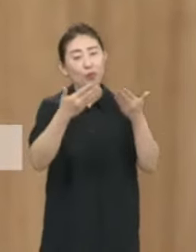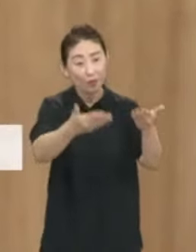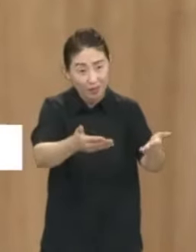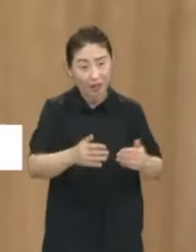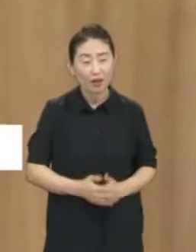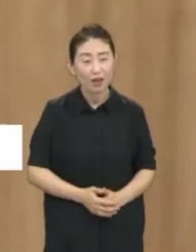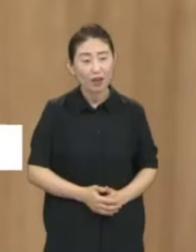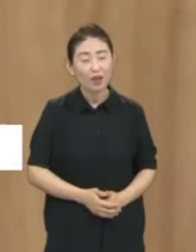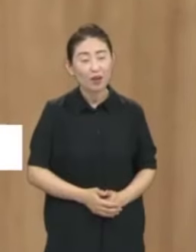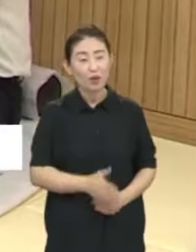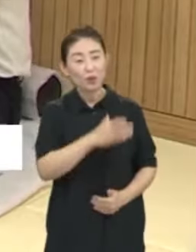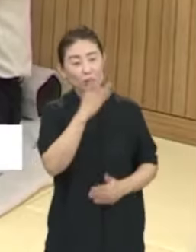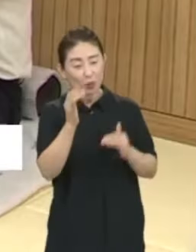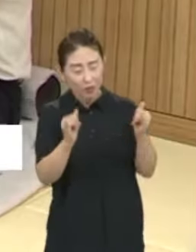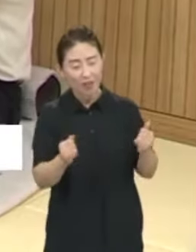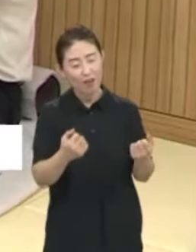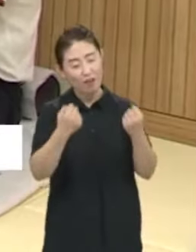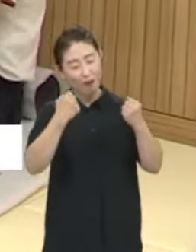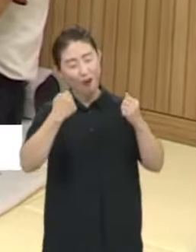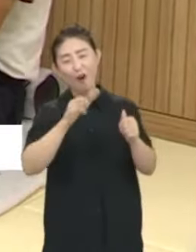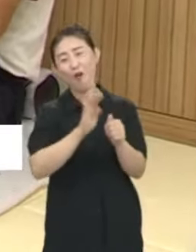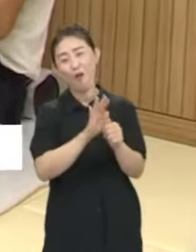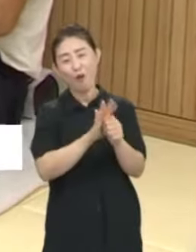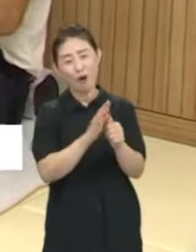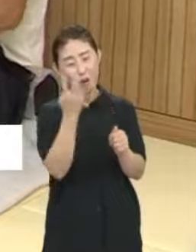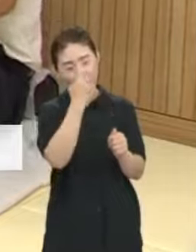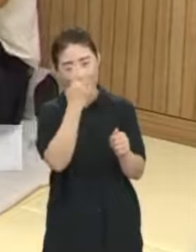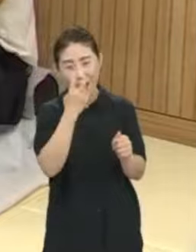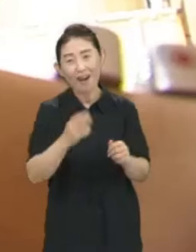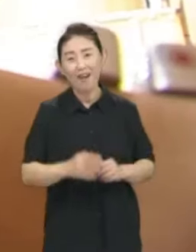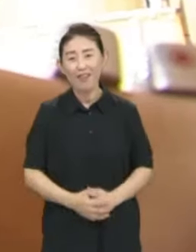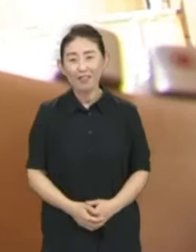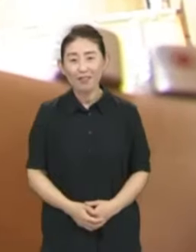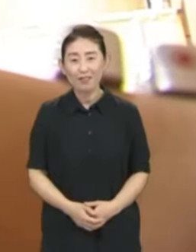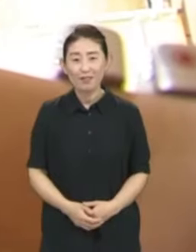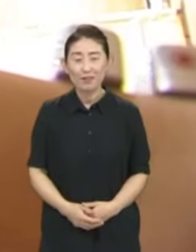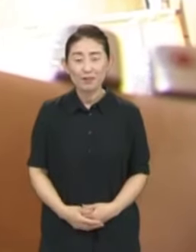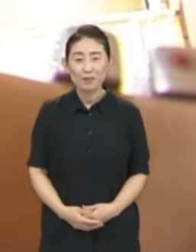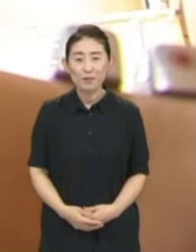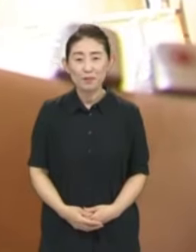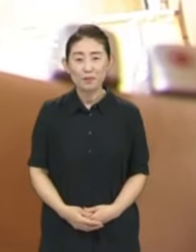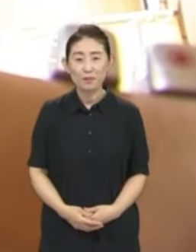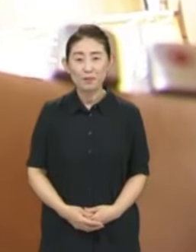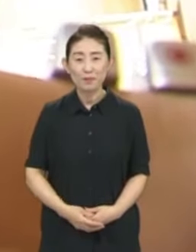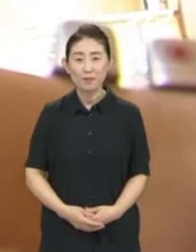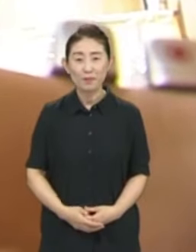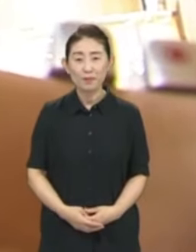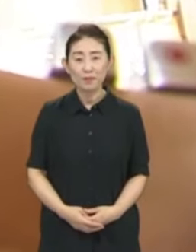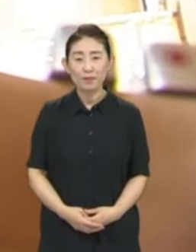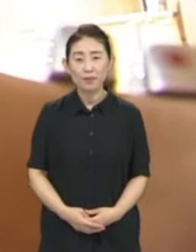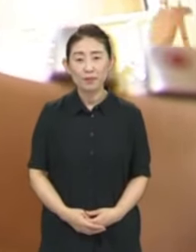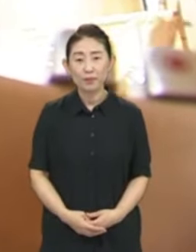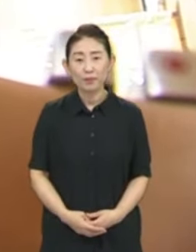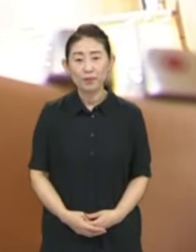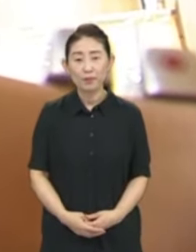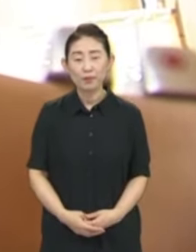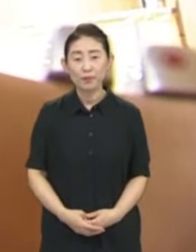거주하는 농촌 어르신들의 건강을 보살피는 지킴이로 거듭나고 있습니다. TJB 이선학입니다.